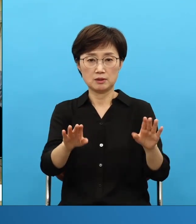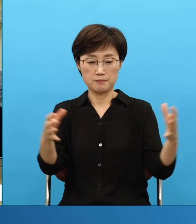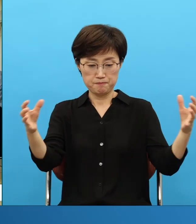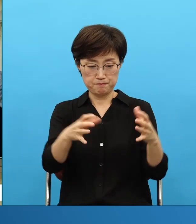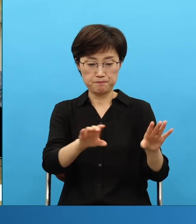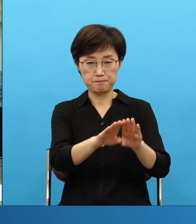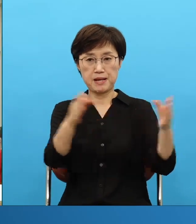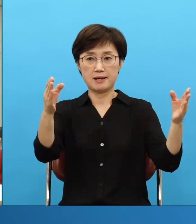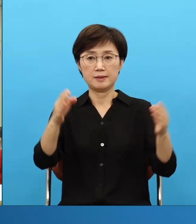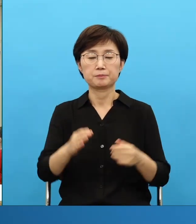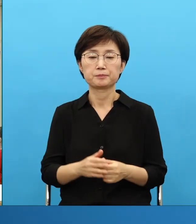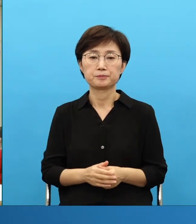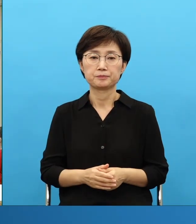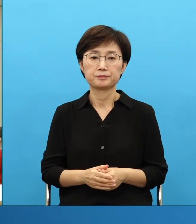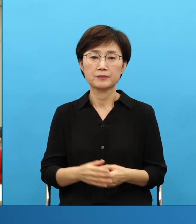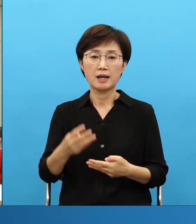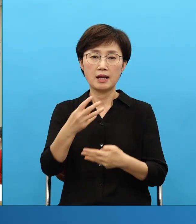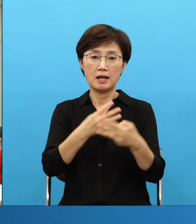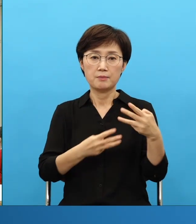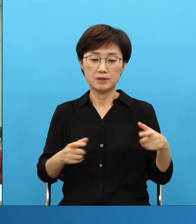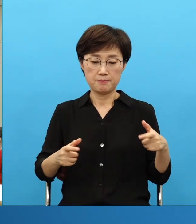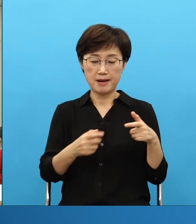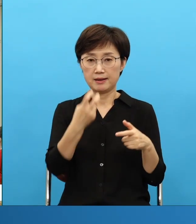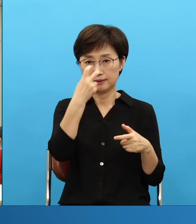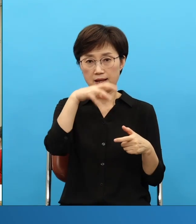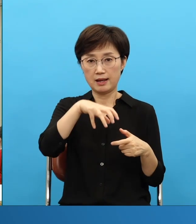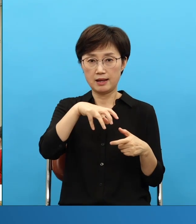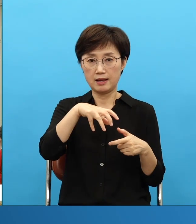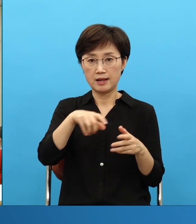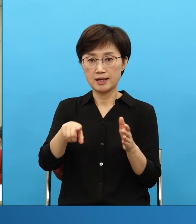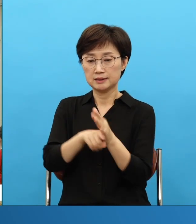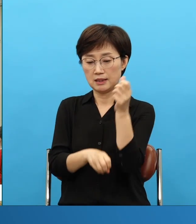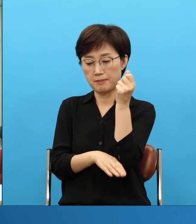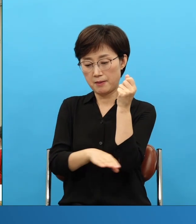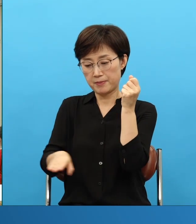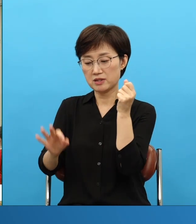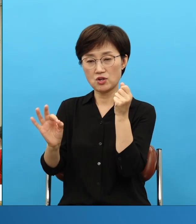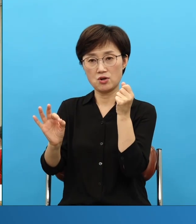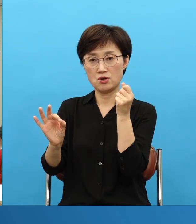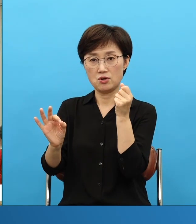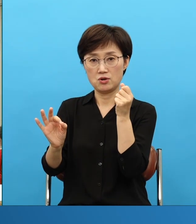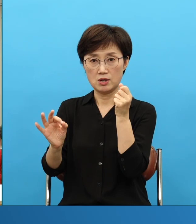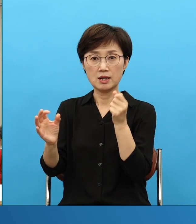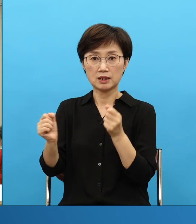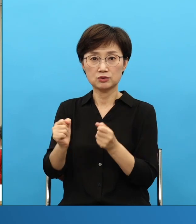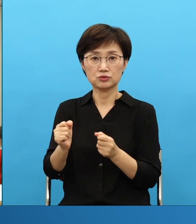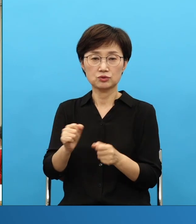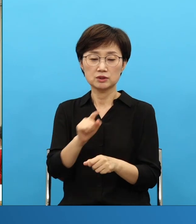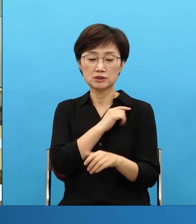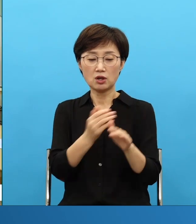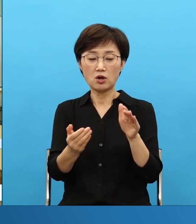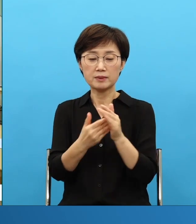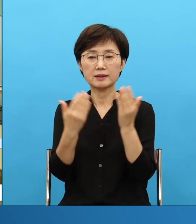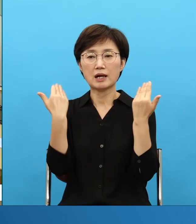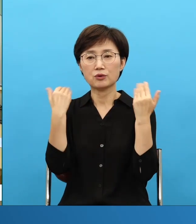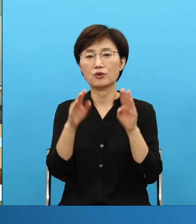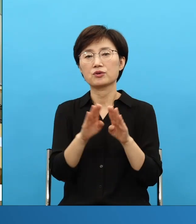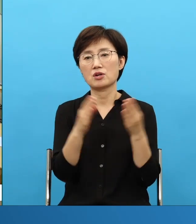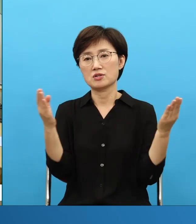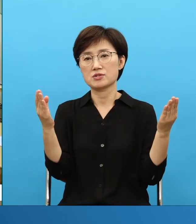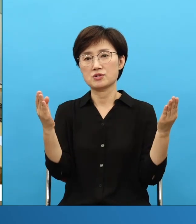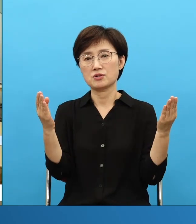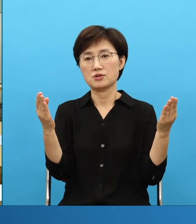개강했습니다. 랩넌트의 망대, 신앙의 발판 10가지란 주제로 열리는 이번 서밋스쿨은